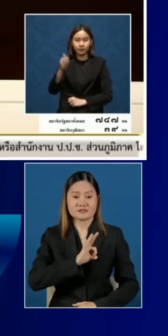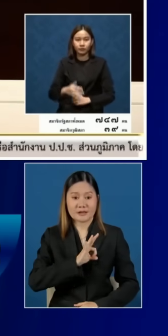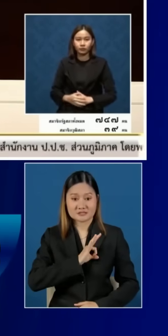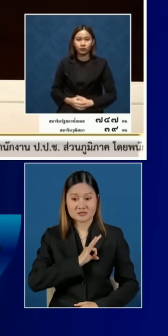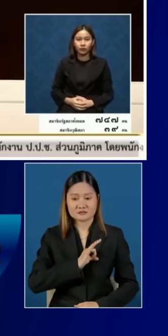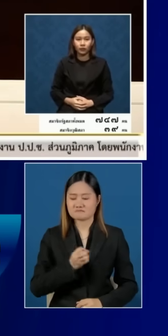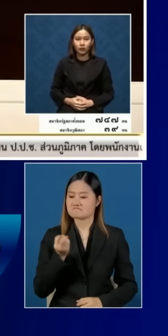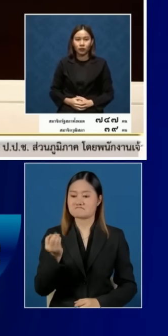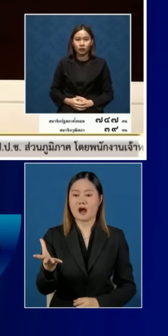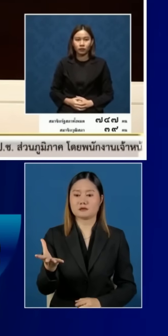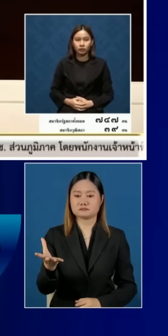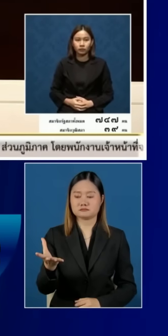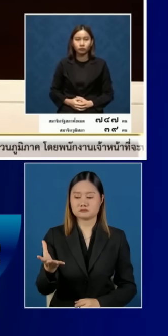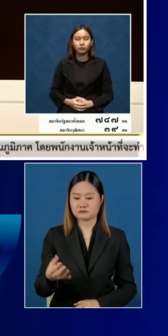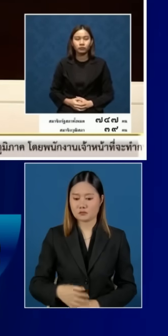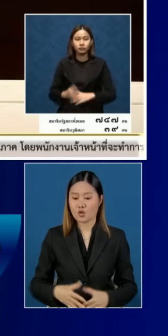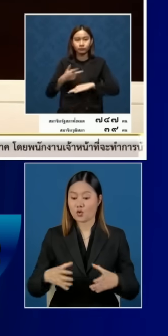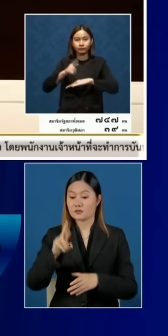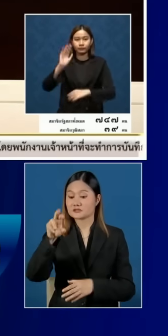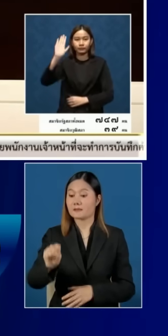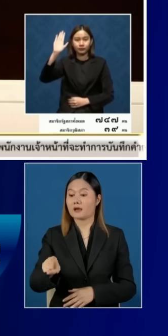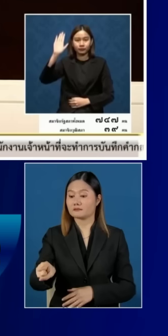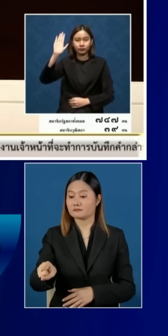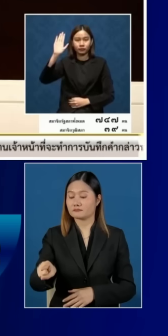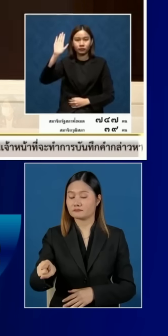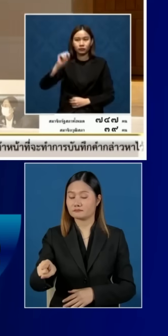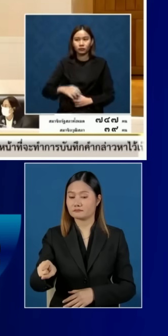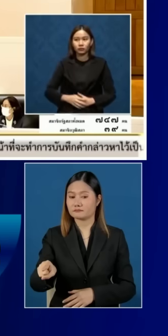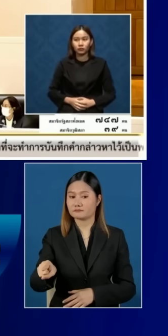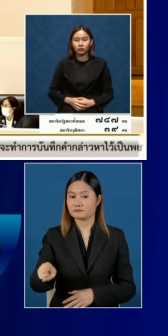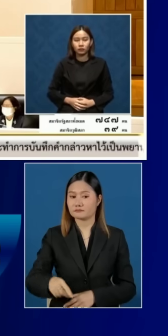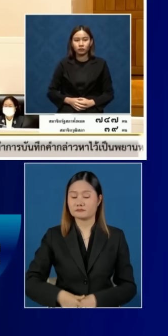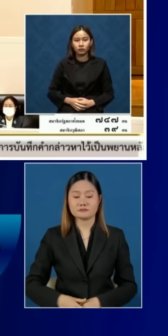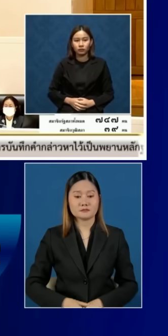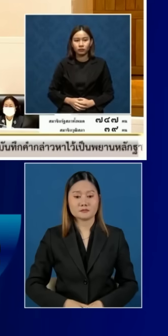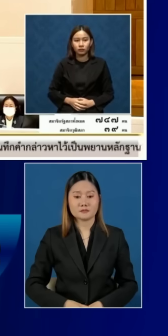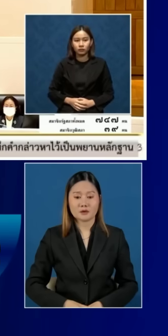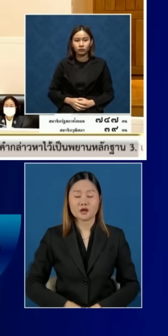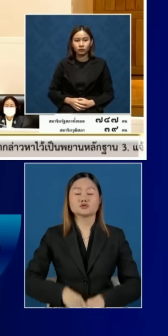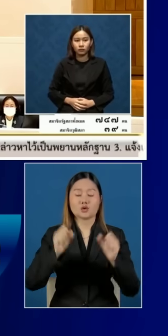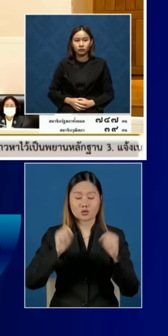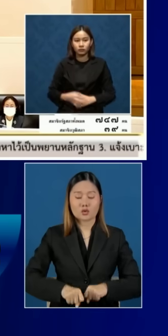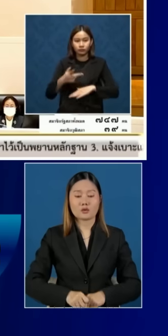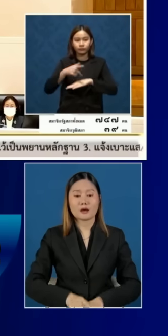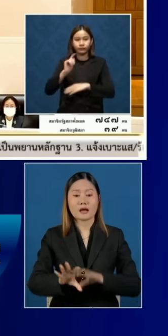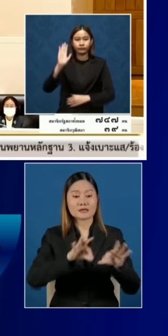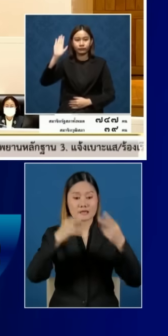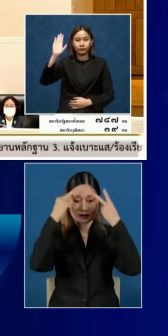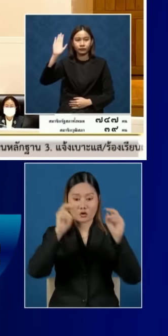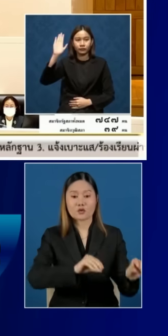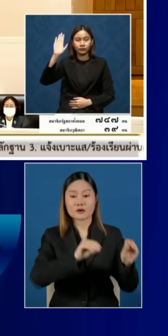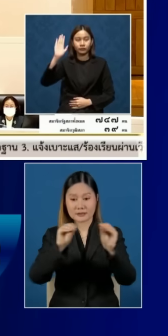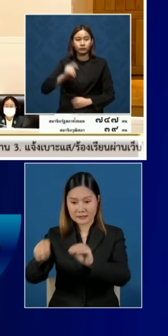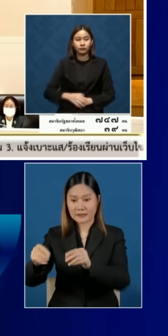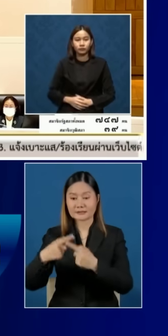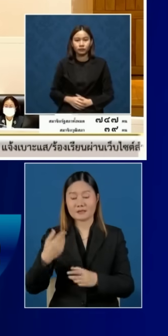วนใหญ่ของรัฐสภาอาจจะลงมติว่าให้เลื่อนวาระการเลือกนายกรัฐมนตรีไปก่อนเนี่ยก็ยังมีว